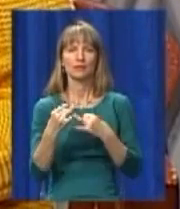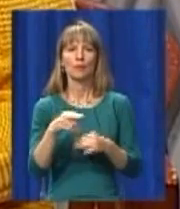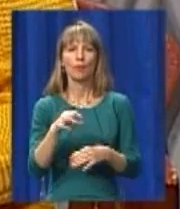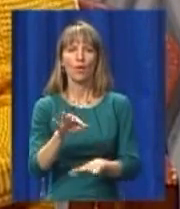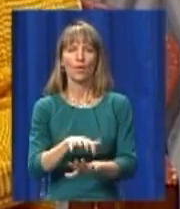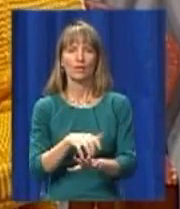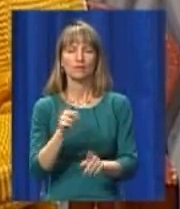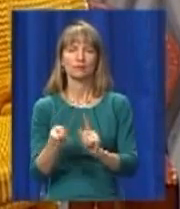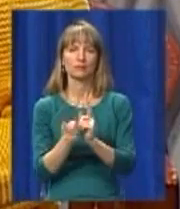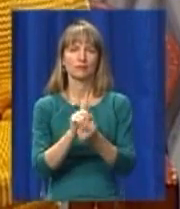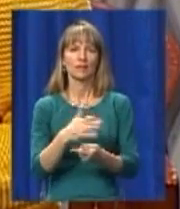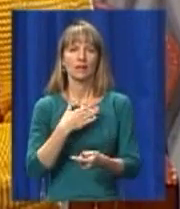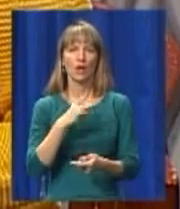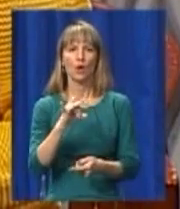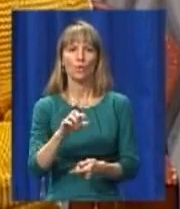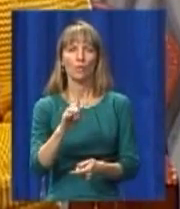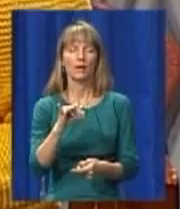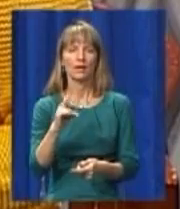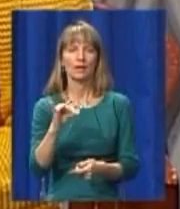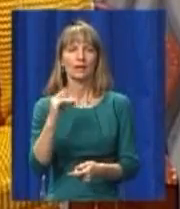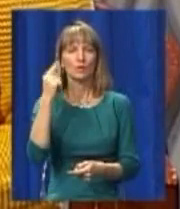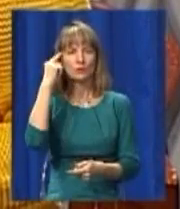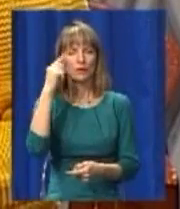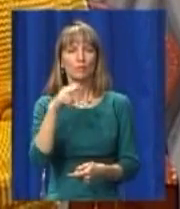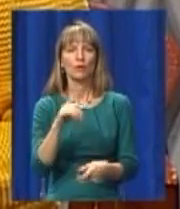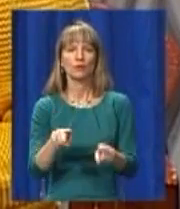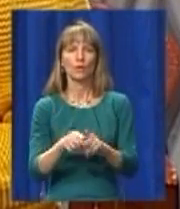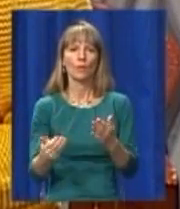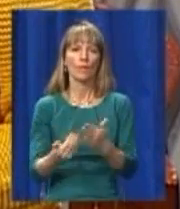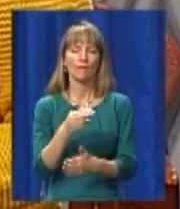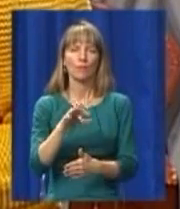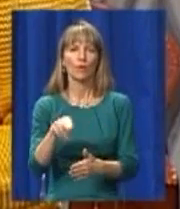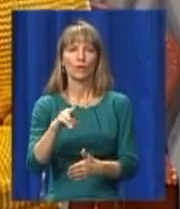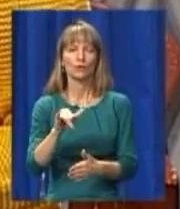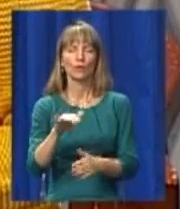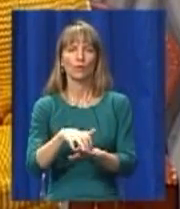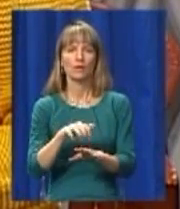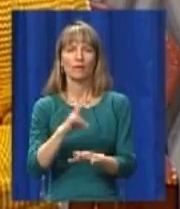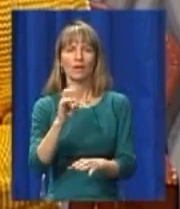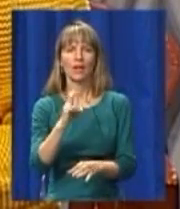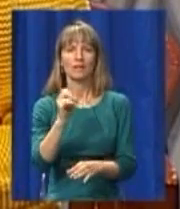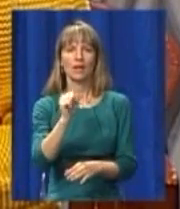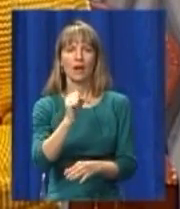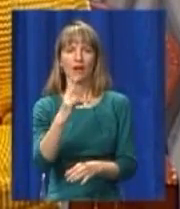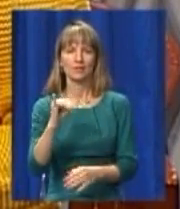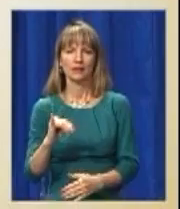котів, перейдемо до нашої рубрики і дізнаємося про таку нову породу котиків, як канаані.